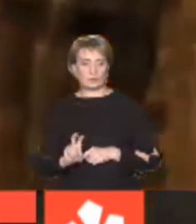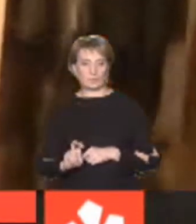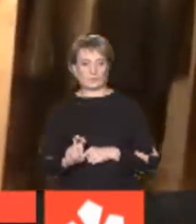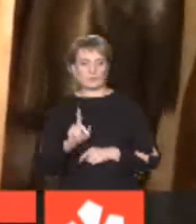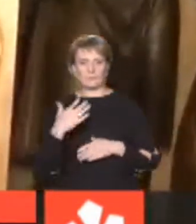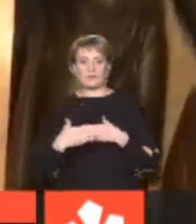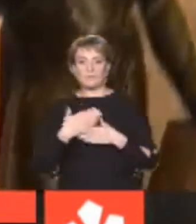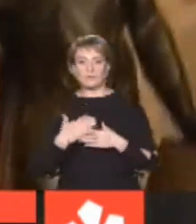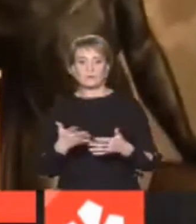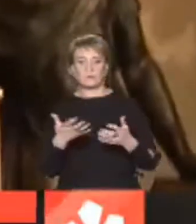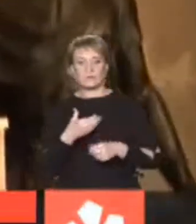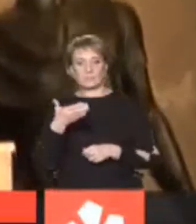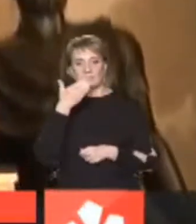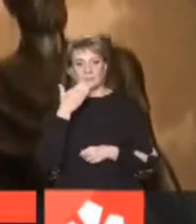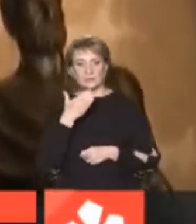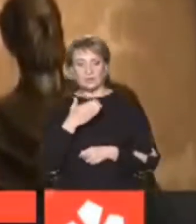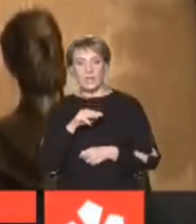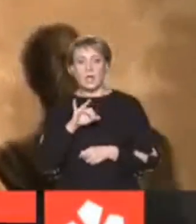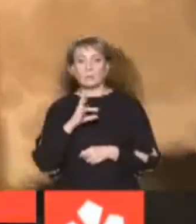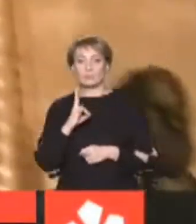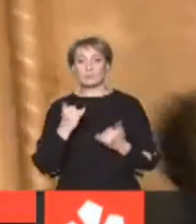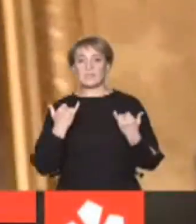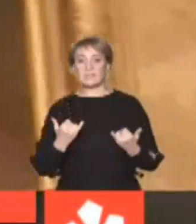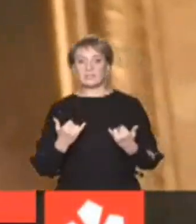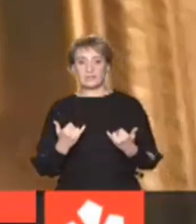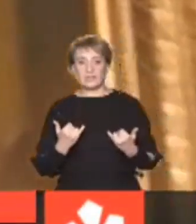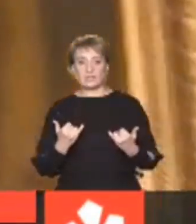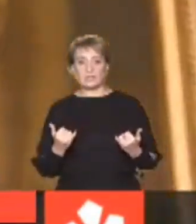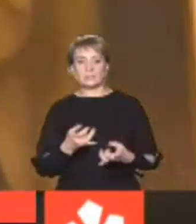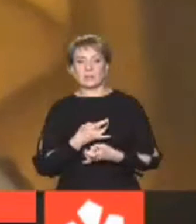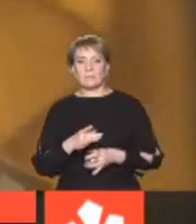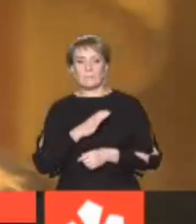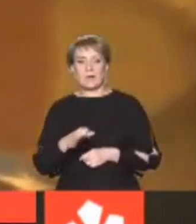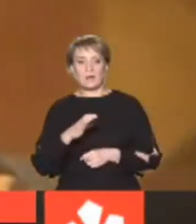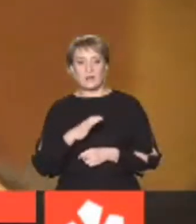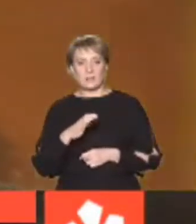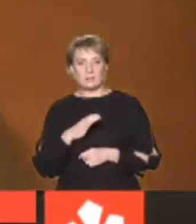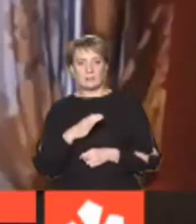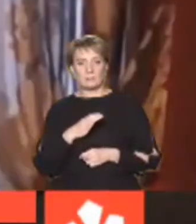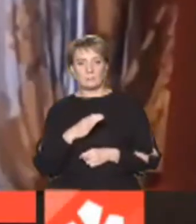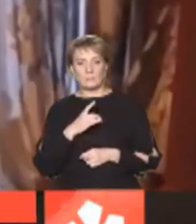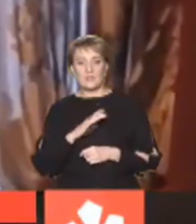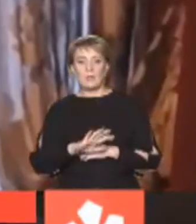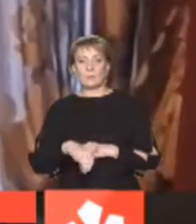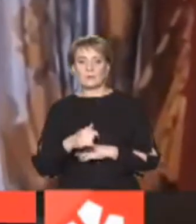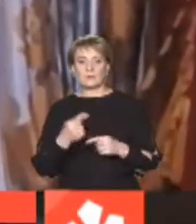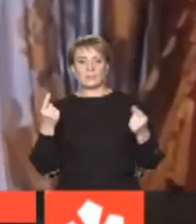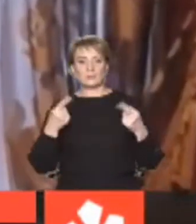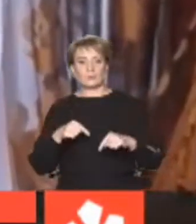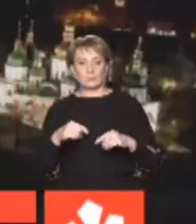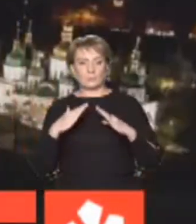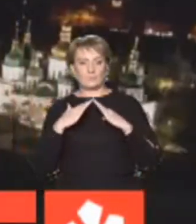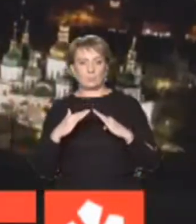вирок він отримав заочно. Ну а Віктор Пшонка за розкішне життя поплатився лише пограбованим і зруйнованим